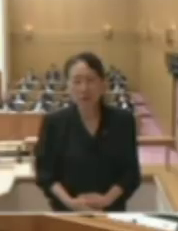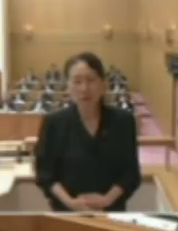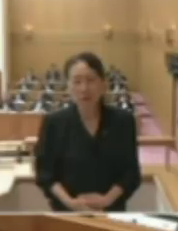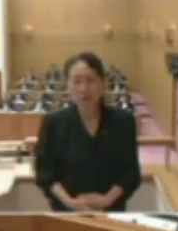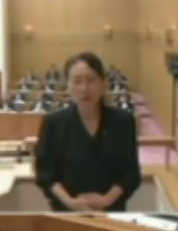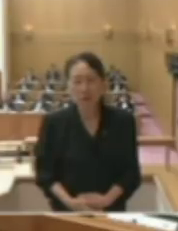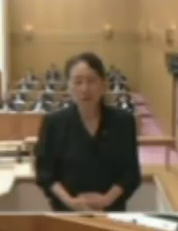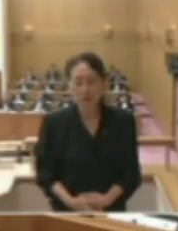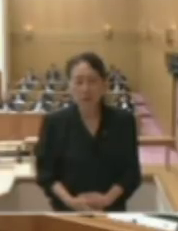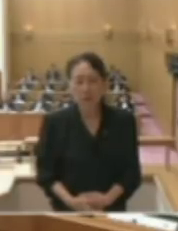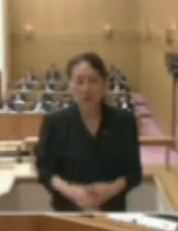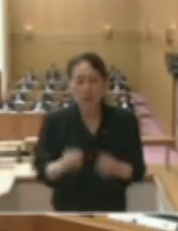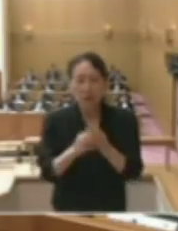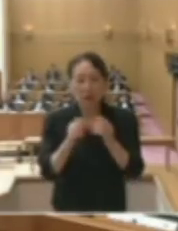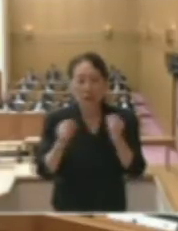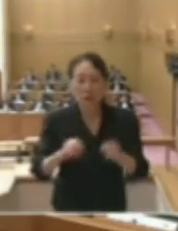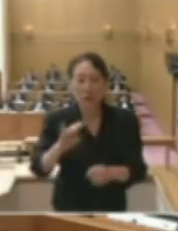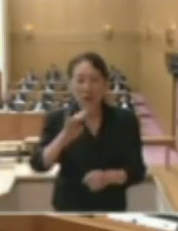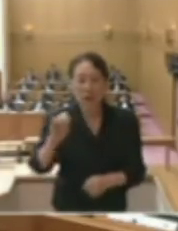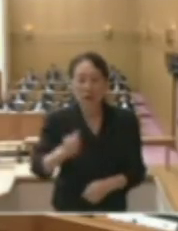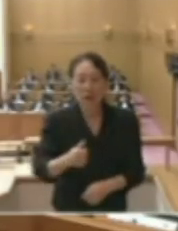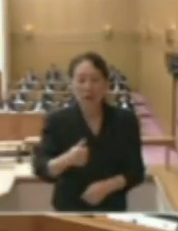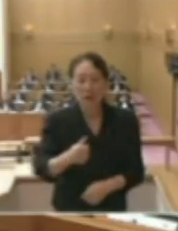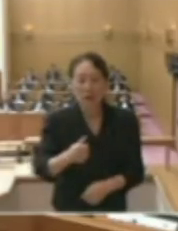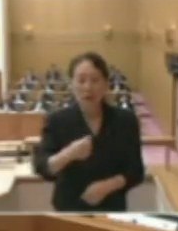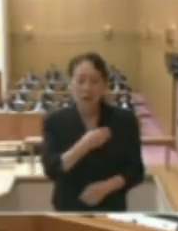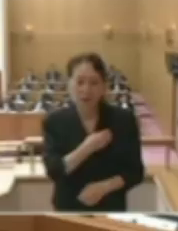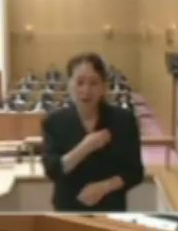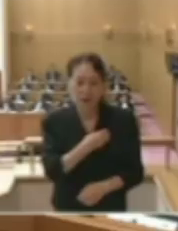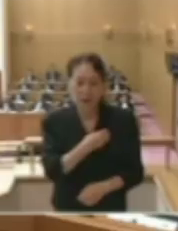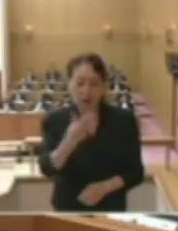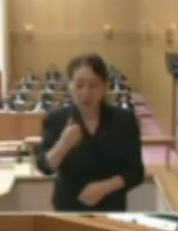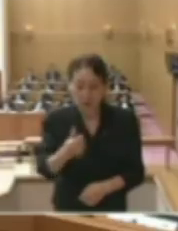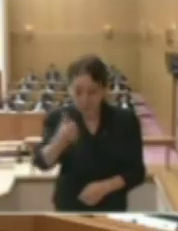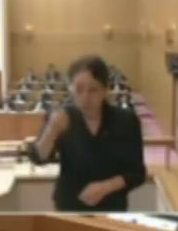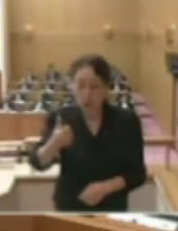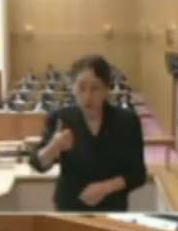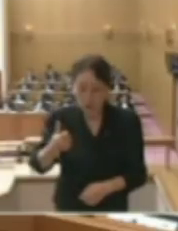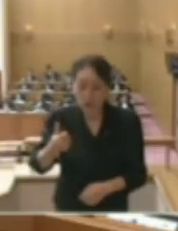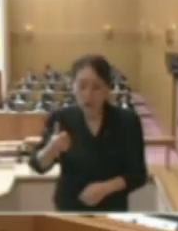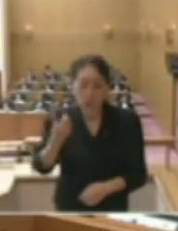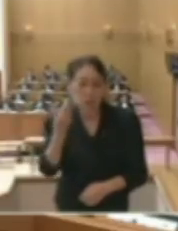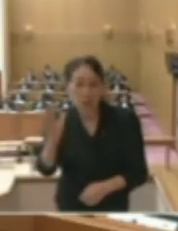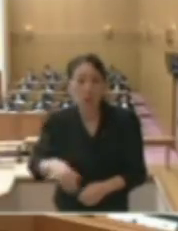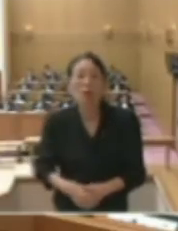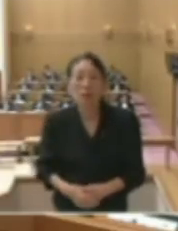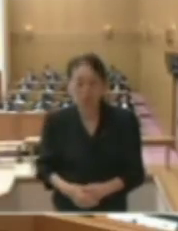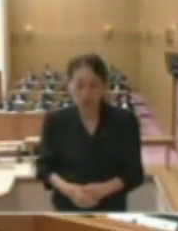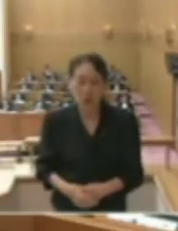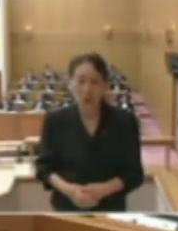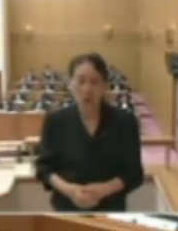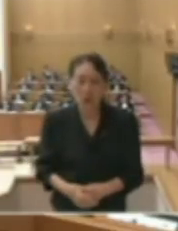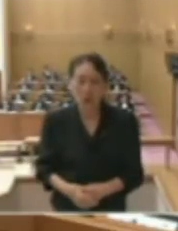はい、総会議 員。議長、今、朝、市長に質問しましたよ。これから議長は市長に言われるのが筋